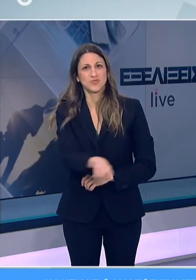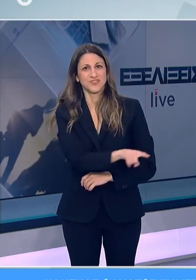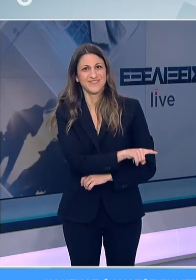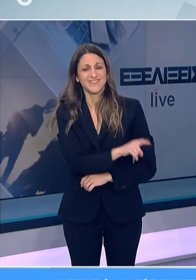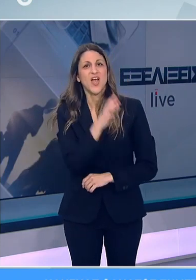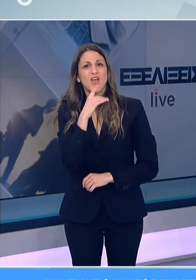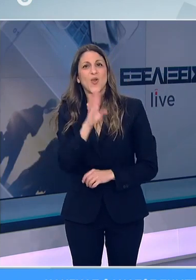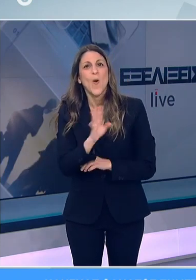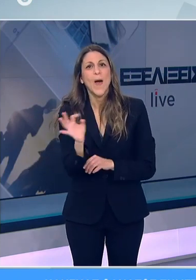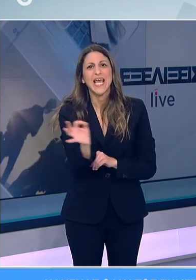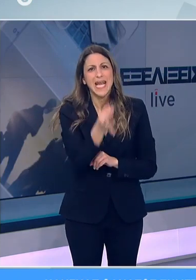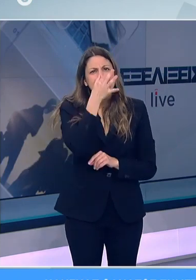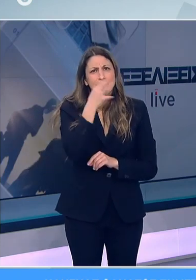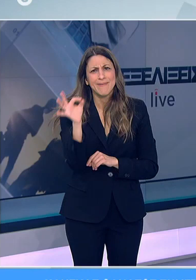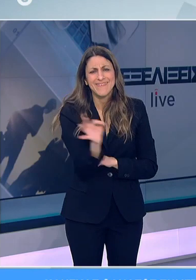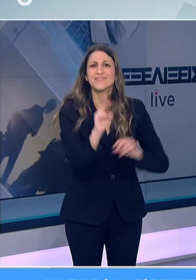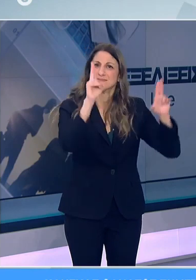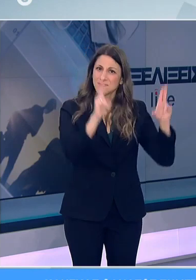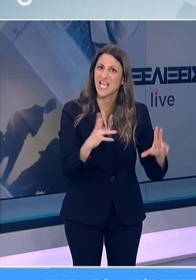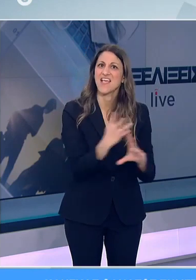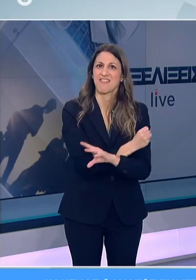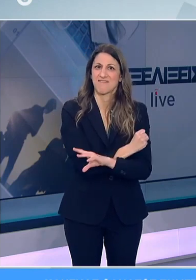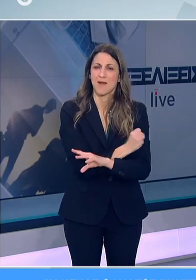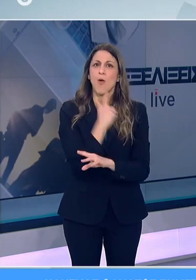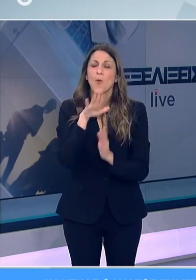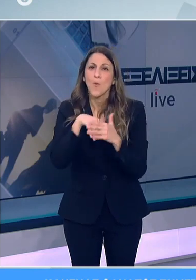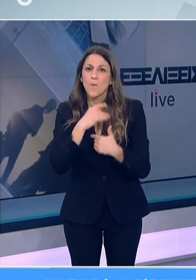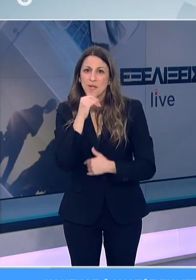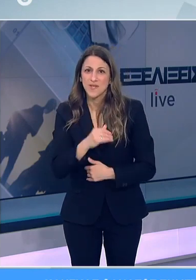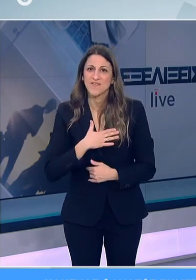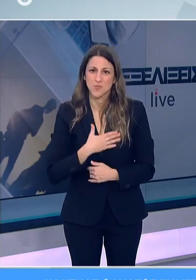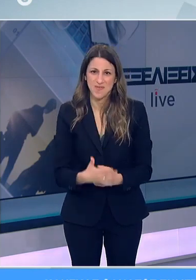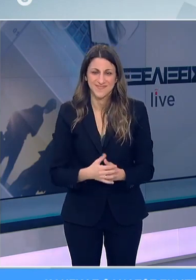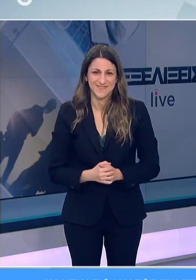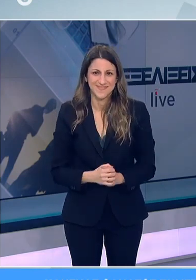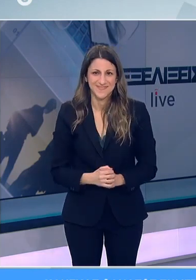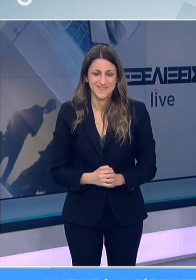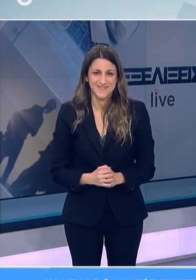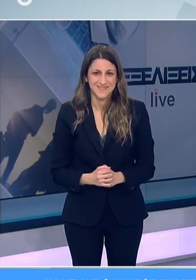αλλαγή στη φιλοσοφία μας. Άρα αυτό θα είναι το διαβατήριό μας για το μέλλον. Σας ευχαριστούμε πολύ.